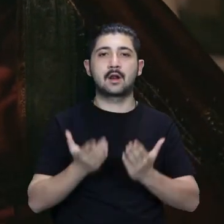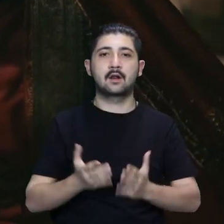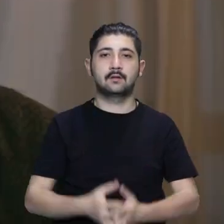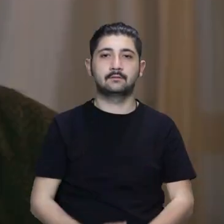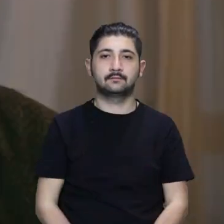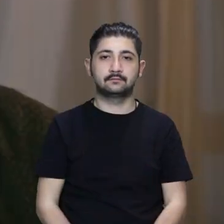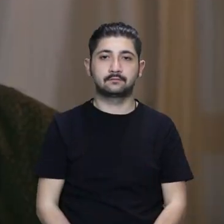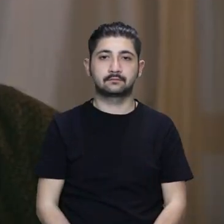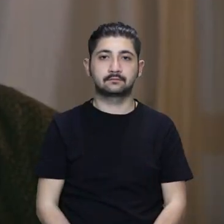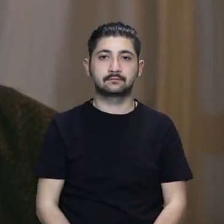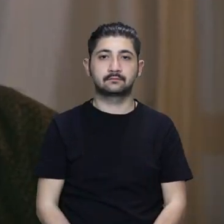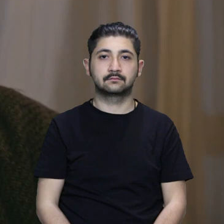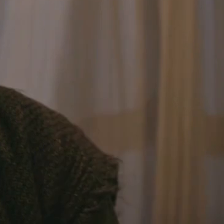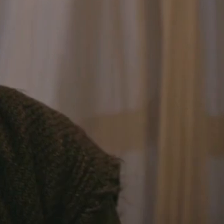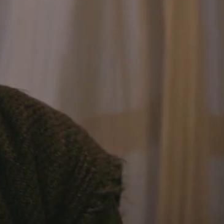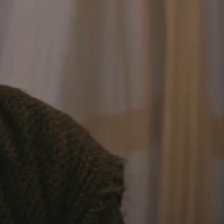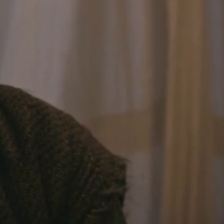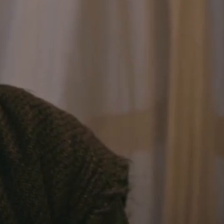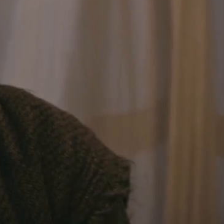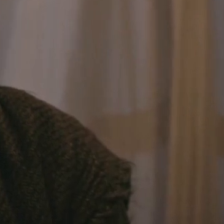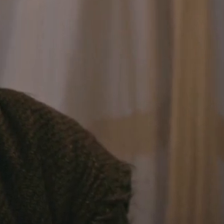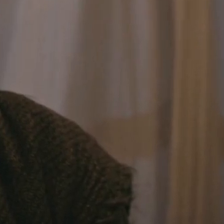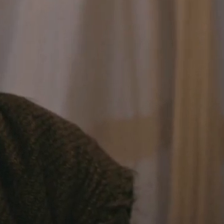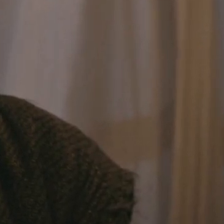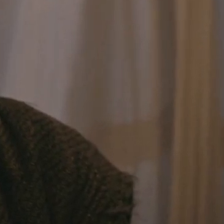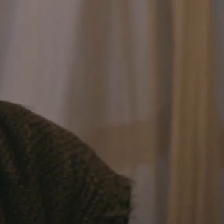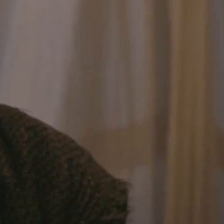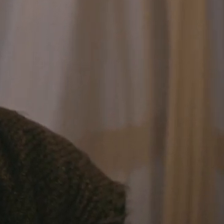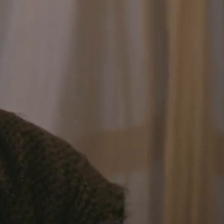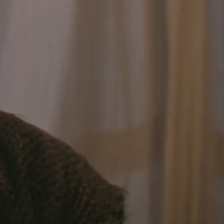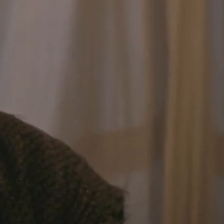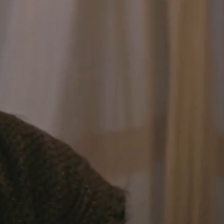Yasin. Vel Kur'anil